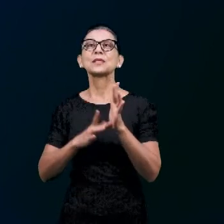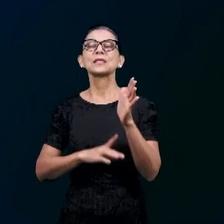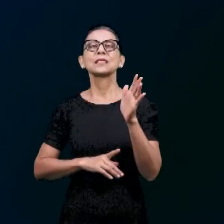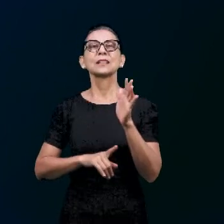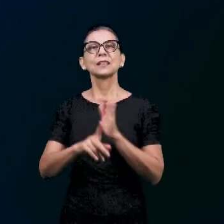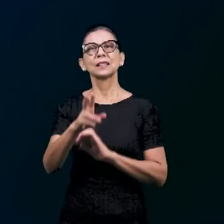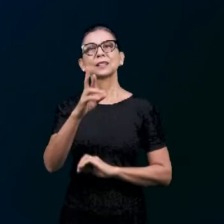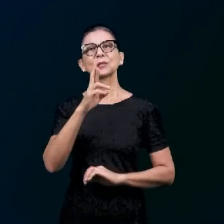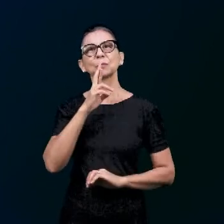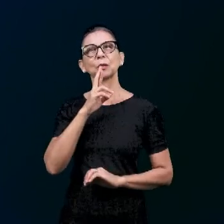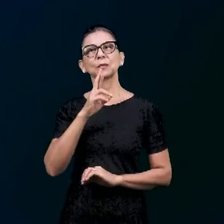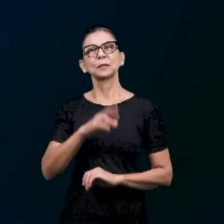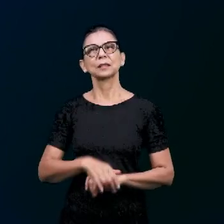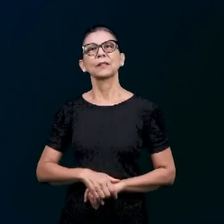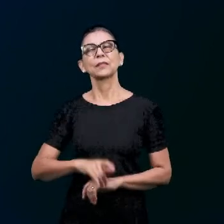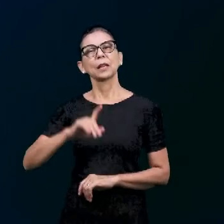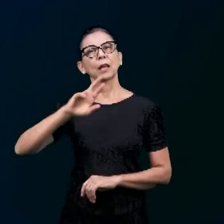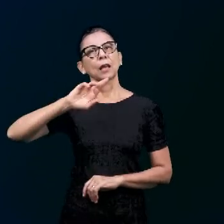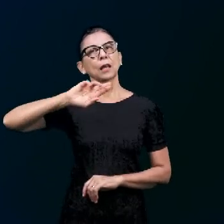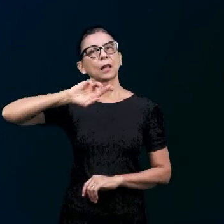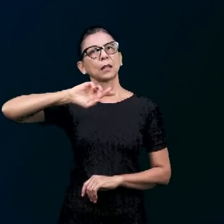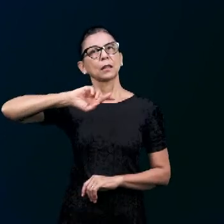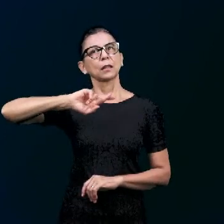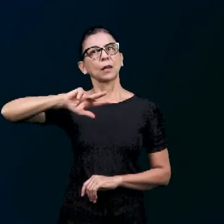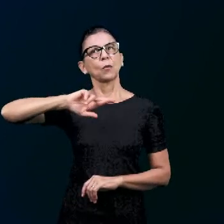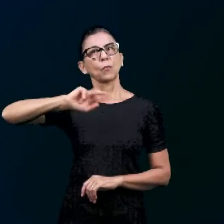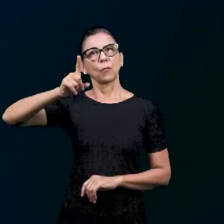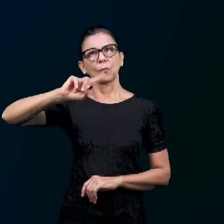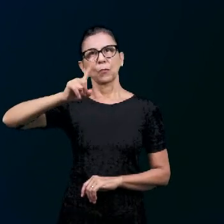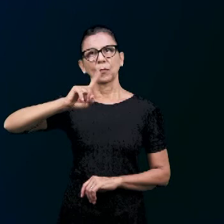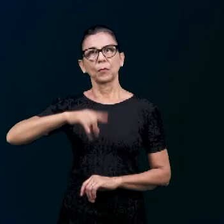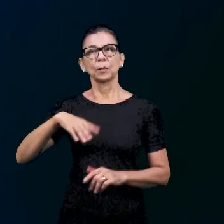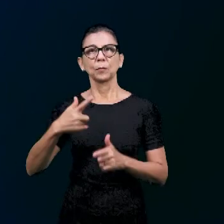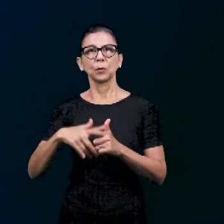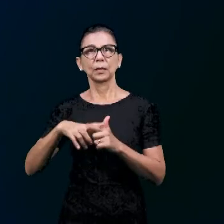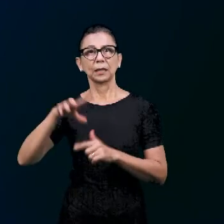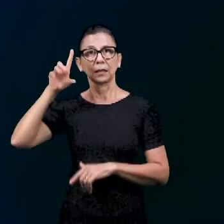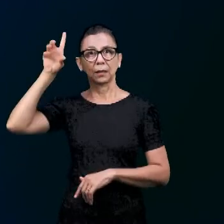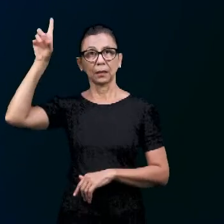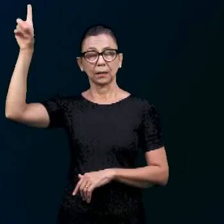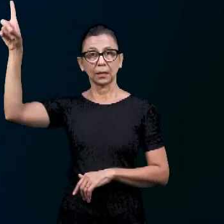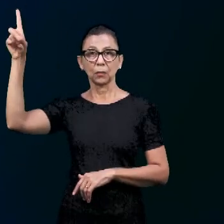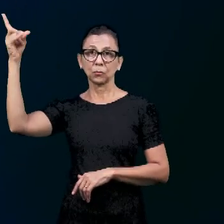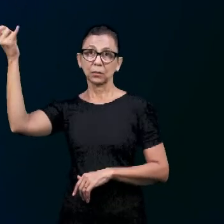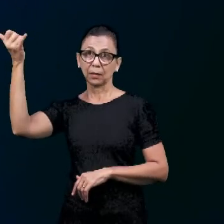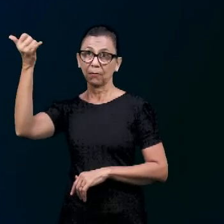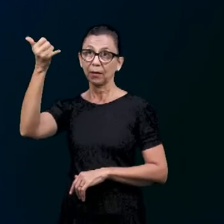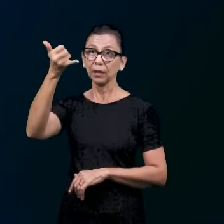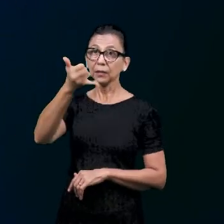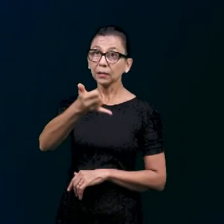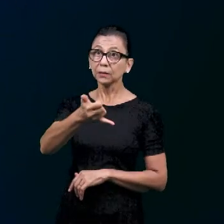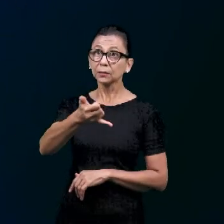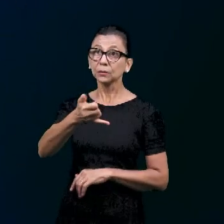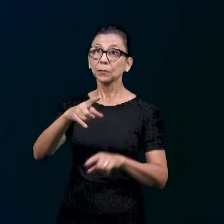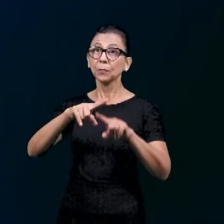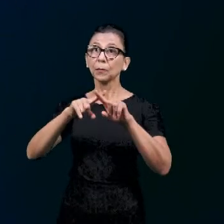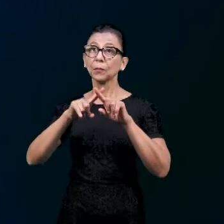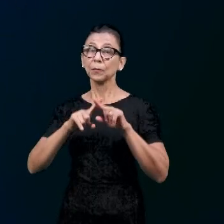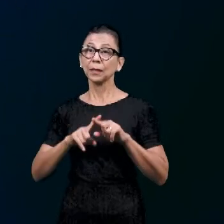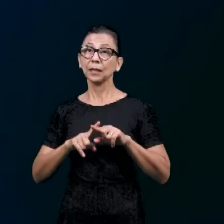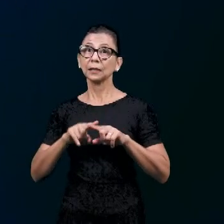est non. Parce que est Dieu qui est en train de parler, mais à travers